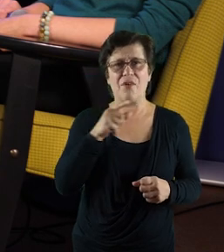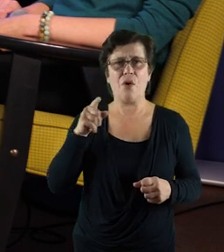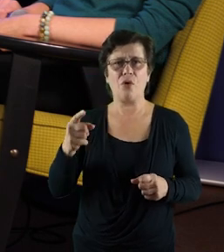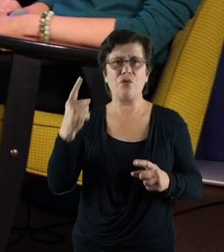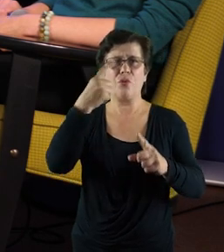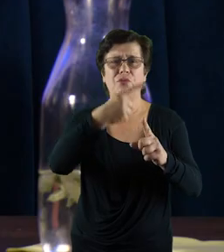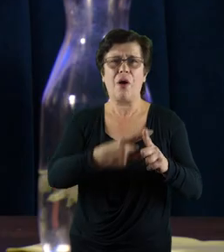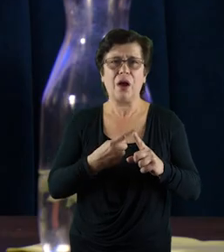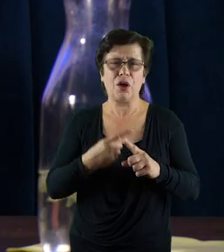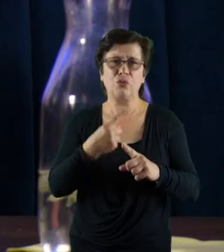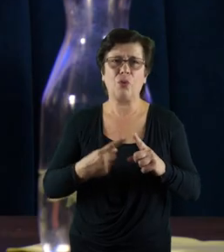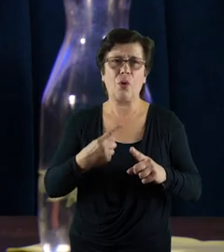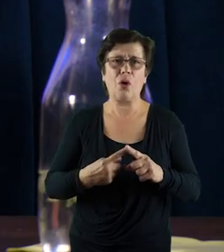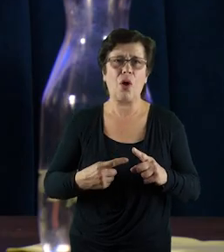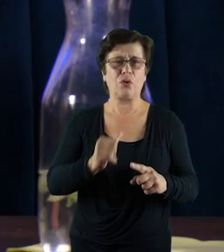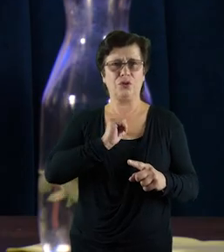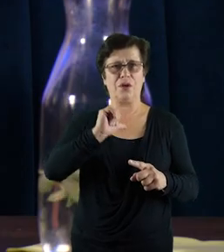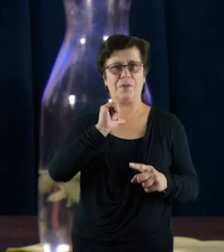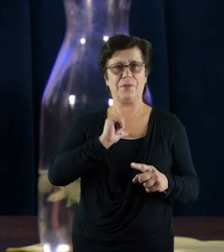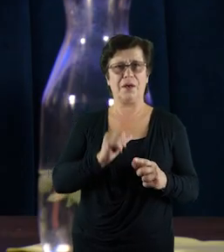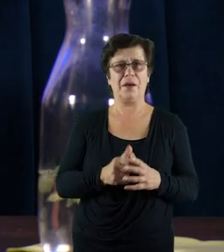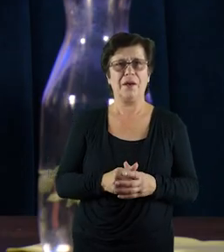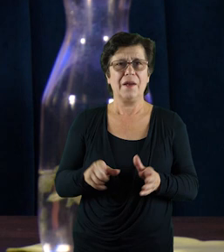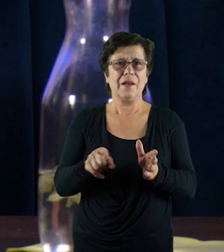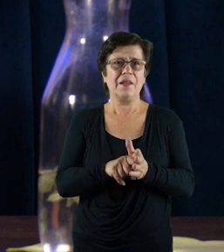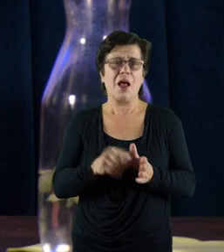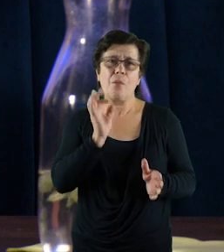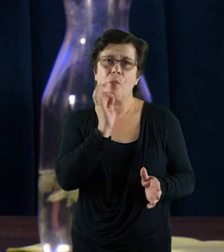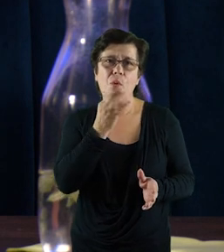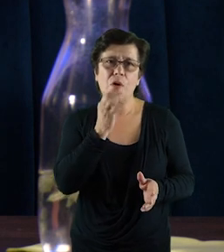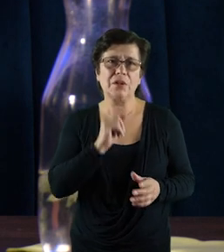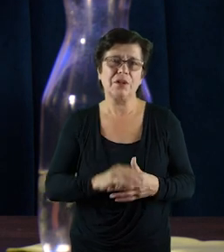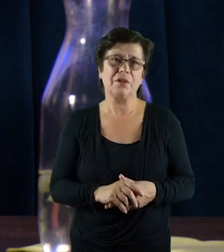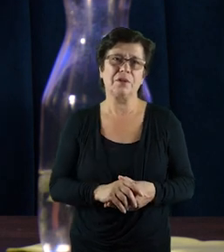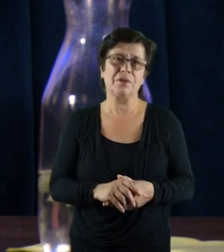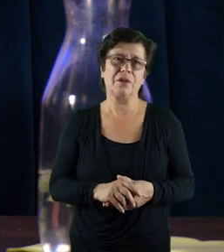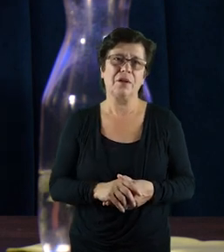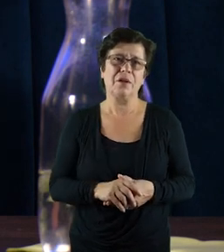jego krytycyzm wobec młodych, to była właśnie taka próba